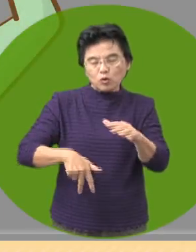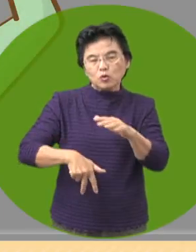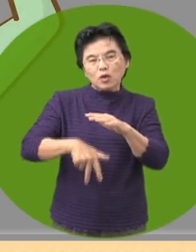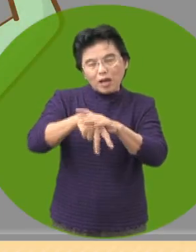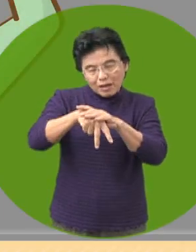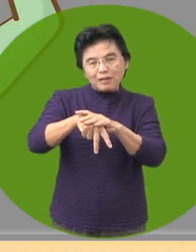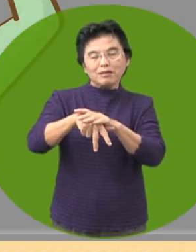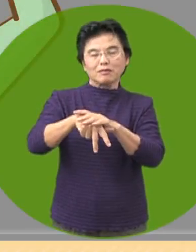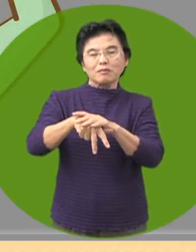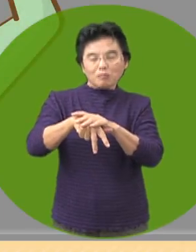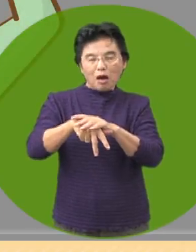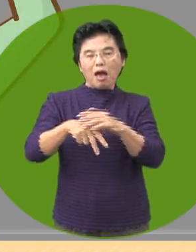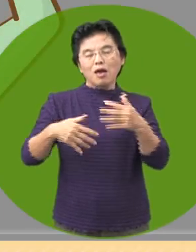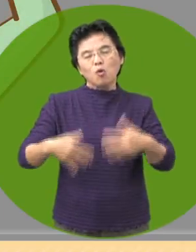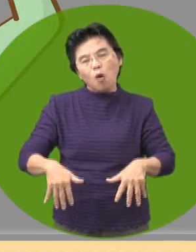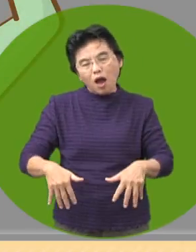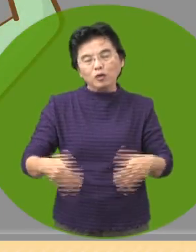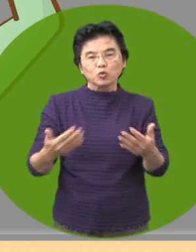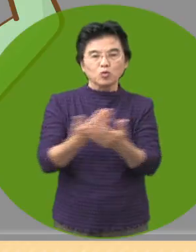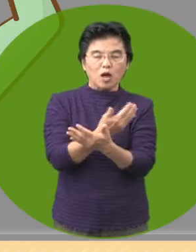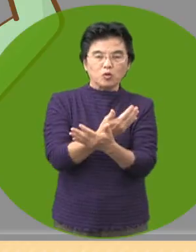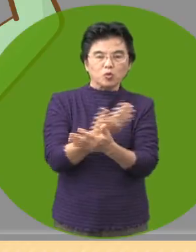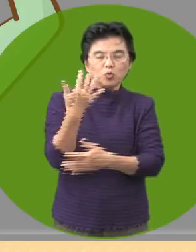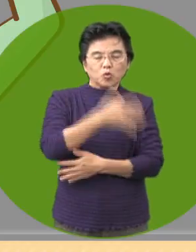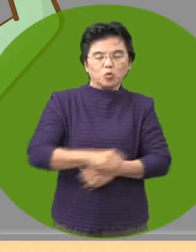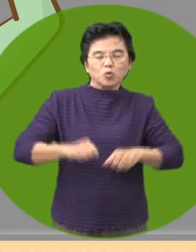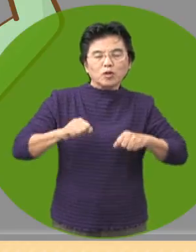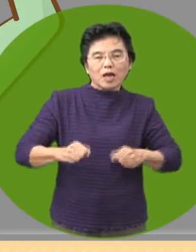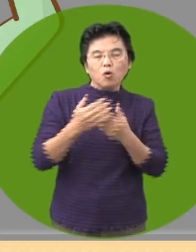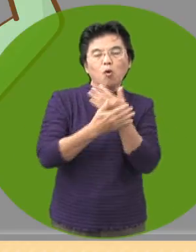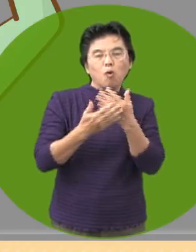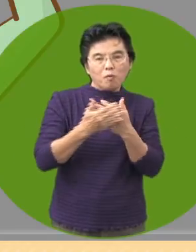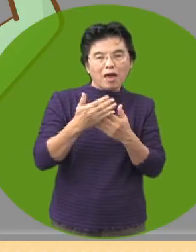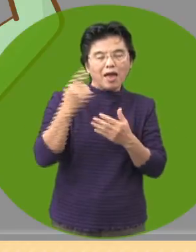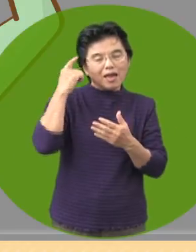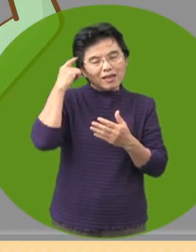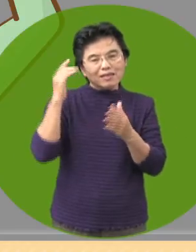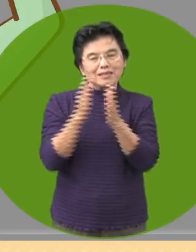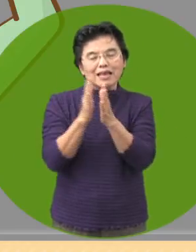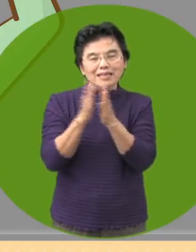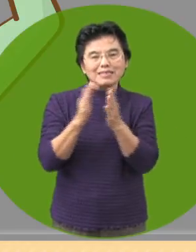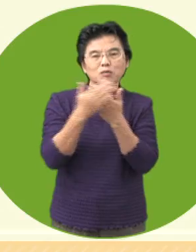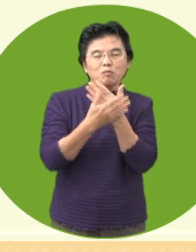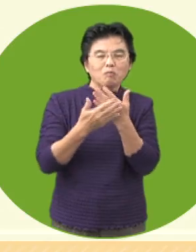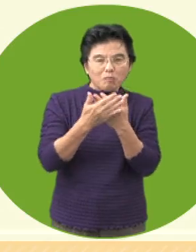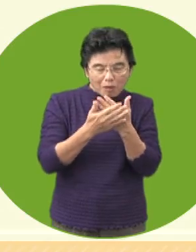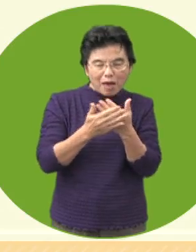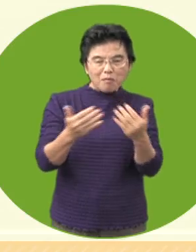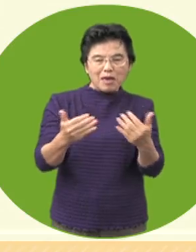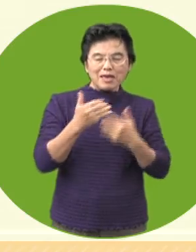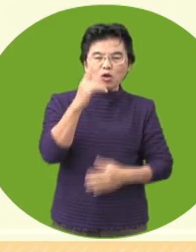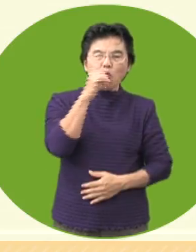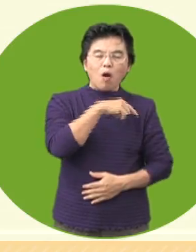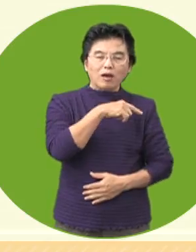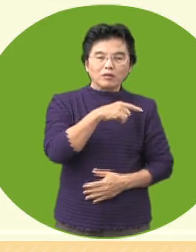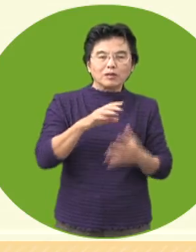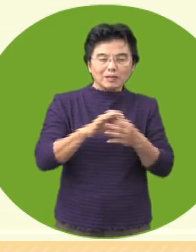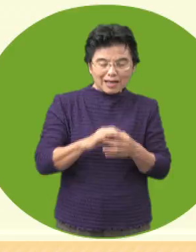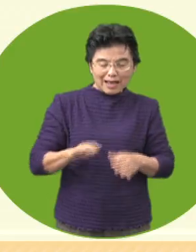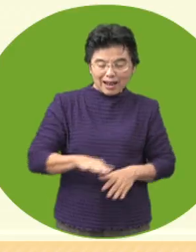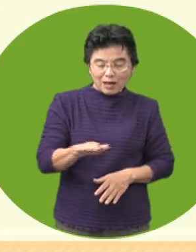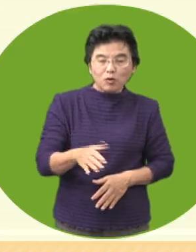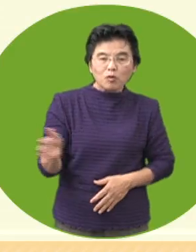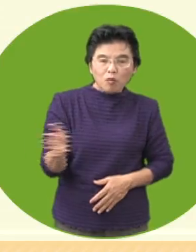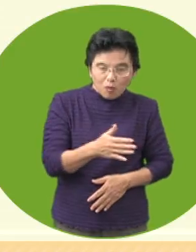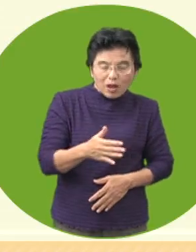する抵抗力の低下など、健康面や精神面に様々な影響が出るため、子どものうちから日常的